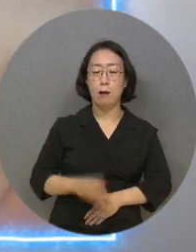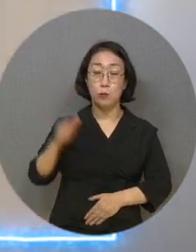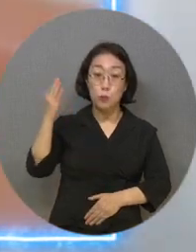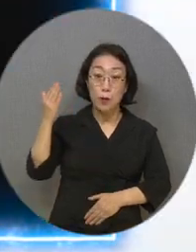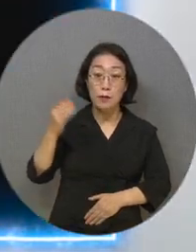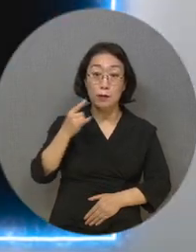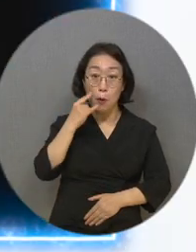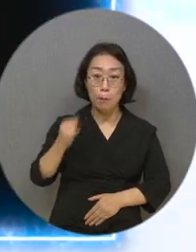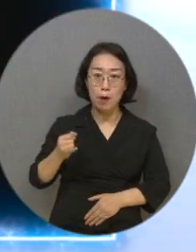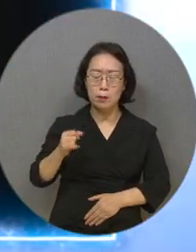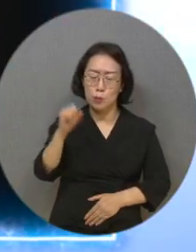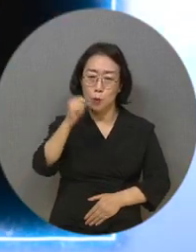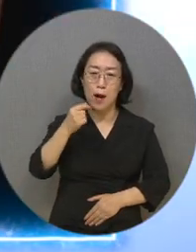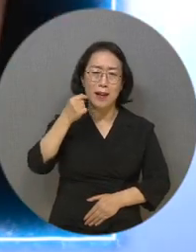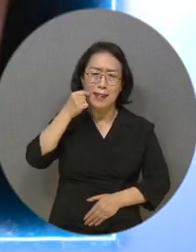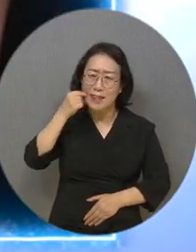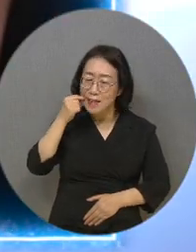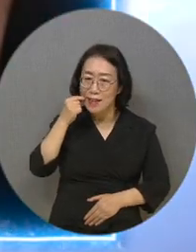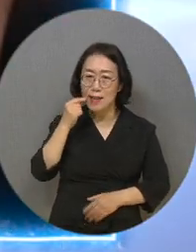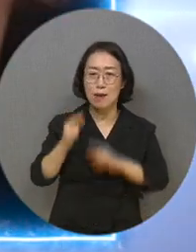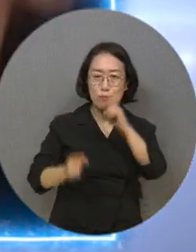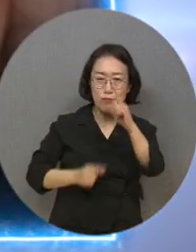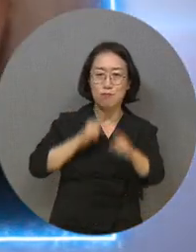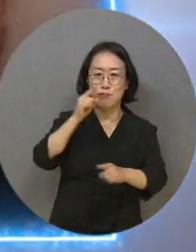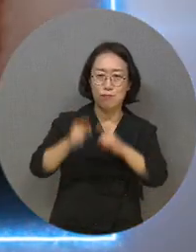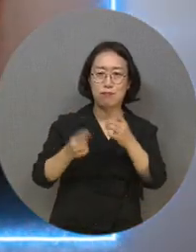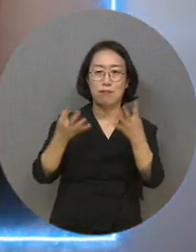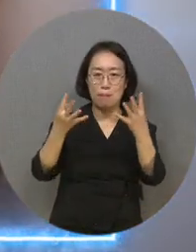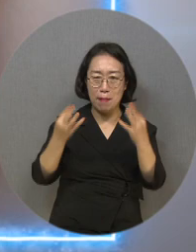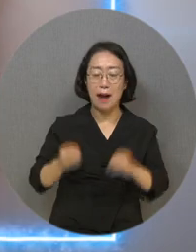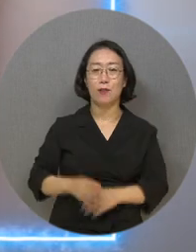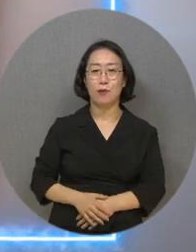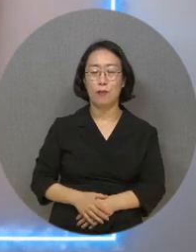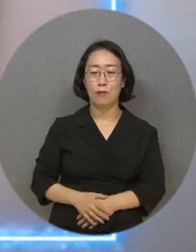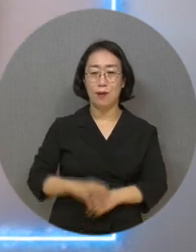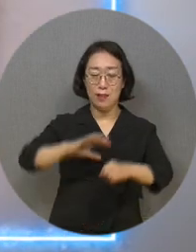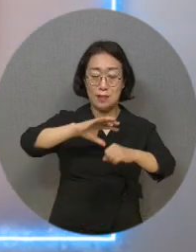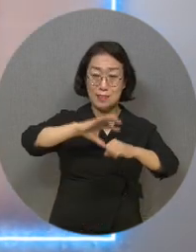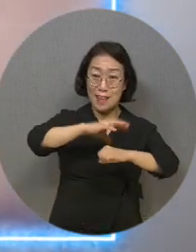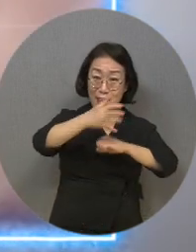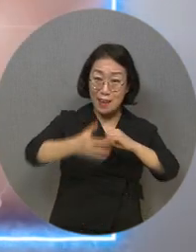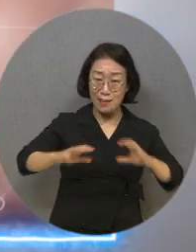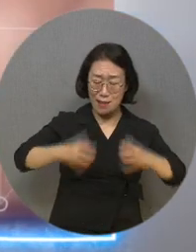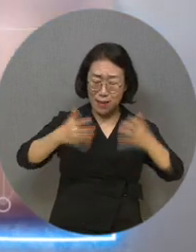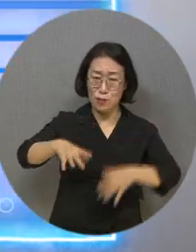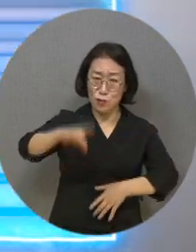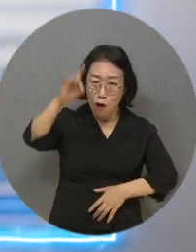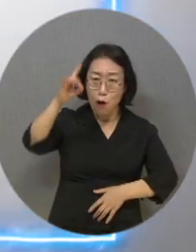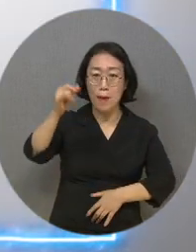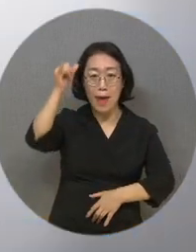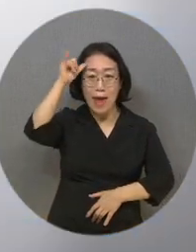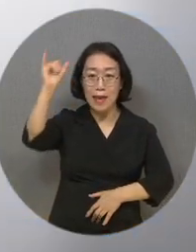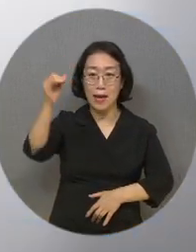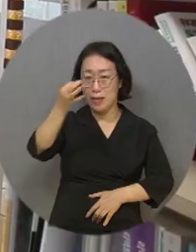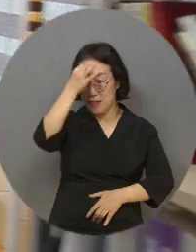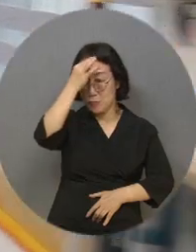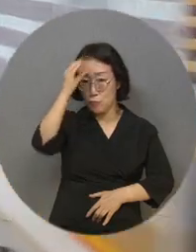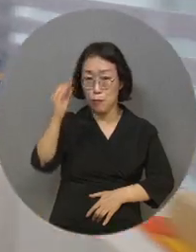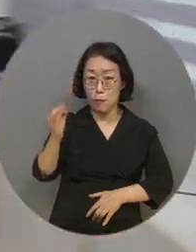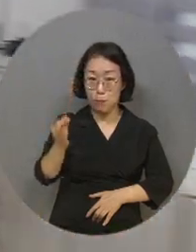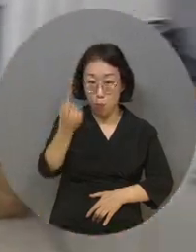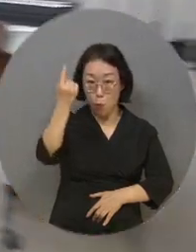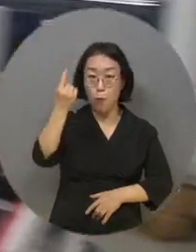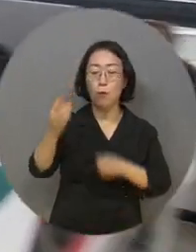산모들 사이에선 선택이 아닌 필수템으로 꼽힙니다. 세계 최초이자 유일한 AI 기술 개발로